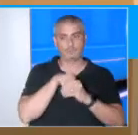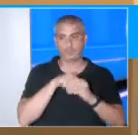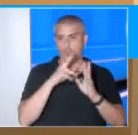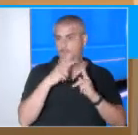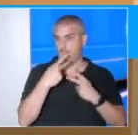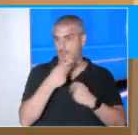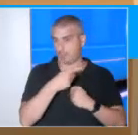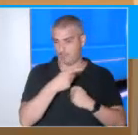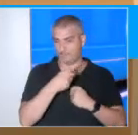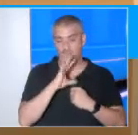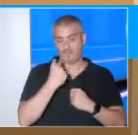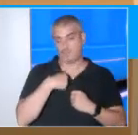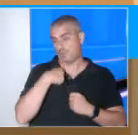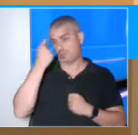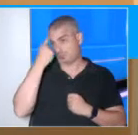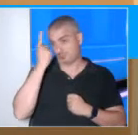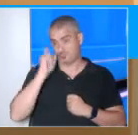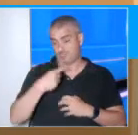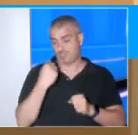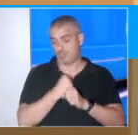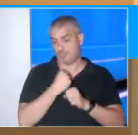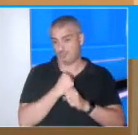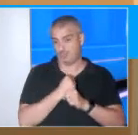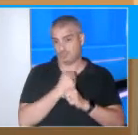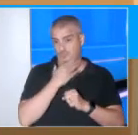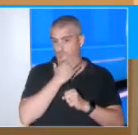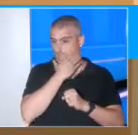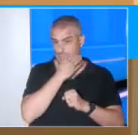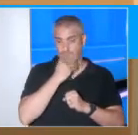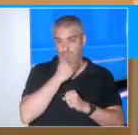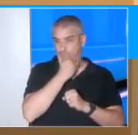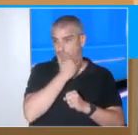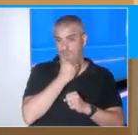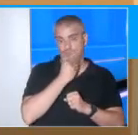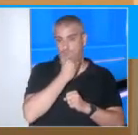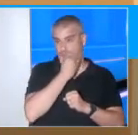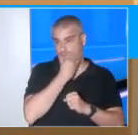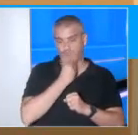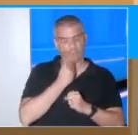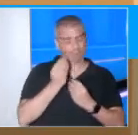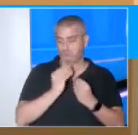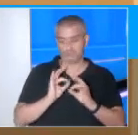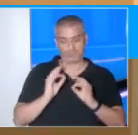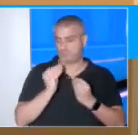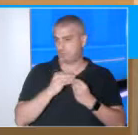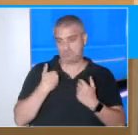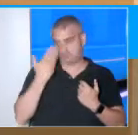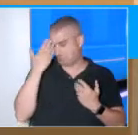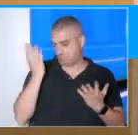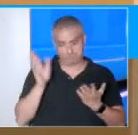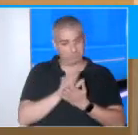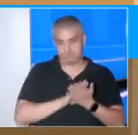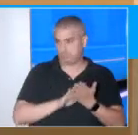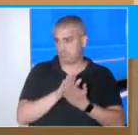החולים ומה אנחנו חושבים שצריך לעשות, ומעבר לזה שום דבר נוסף. אני לא מכיר